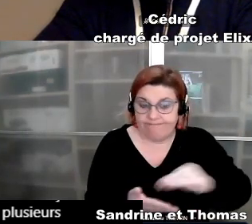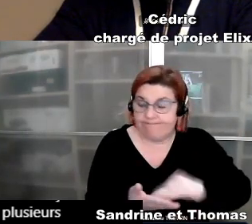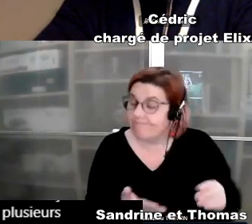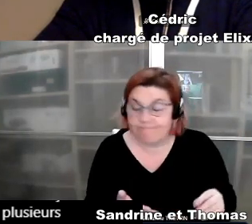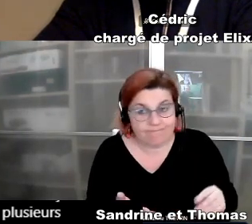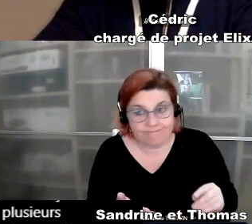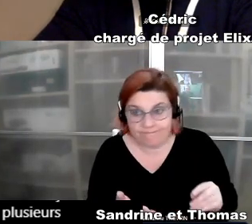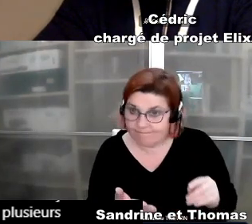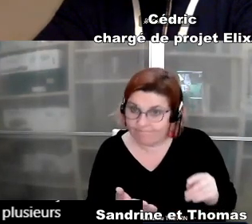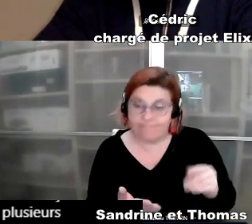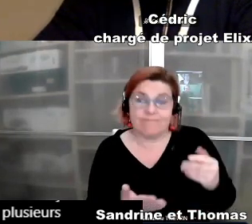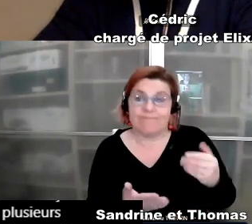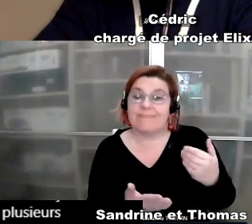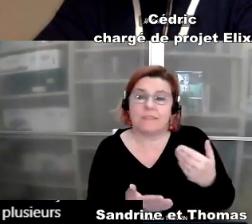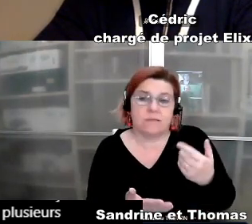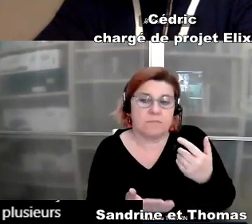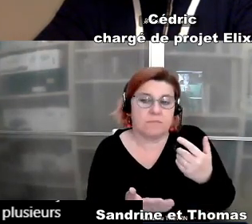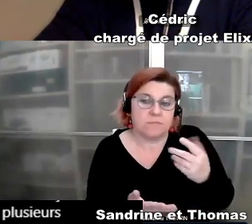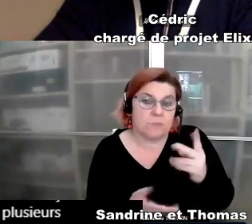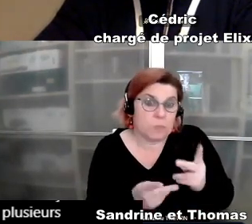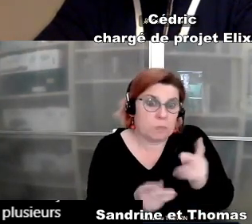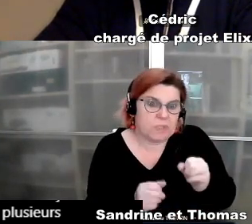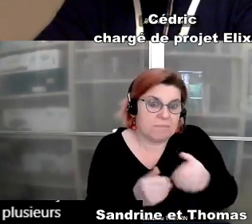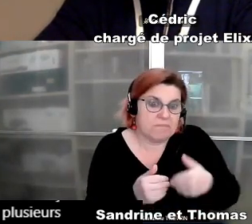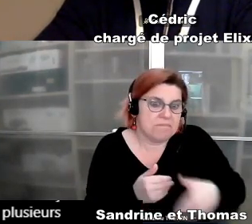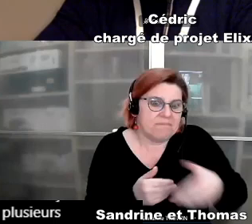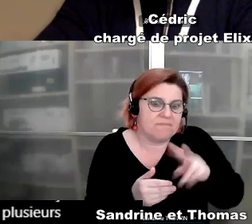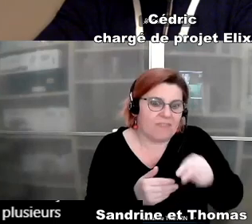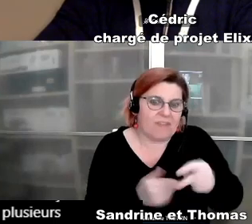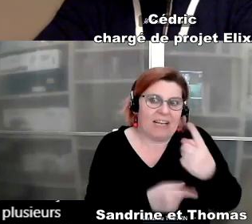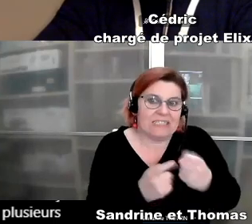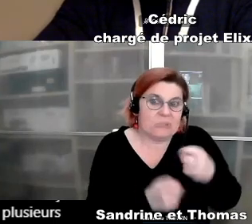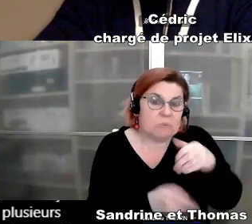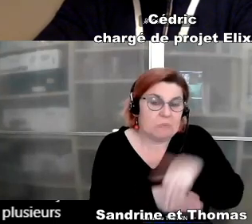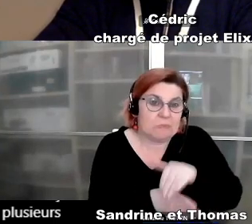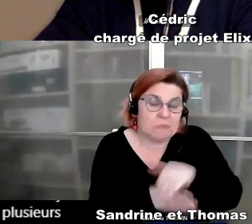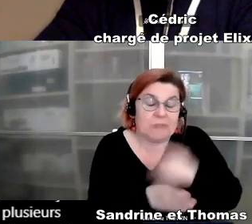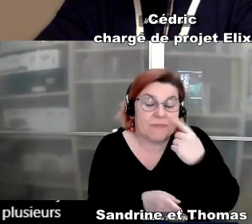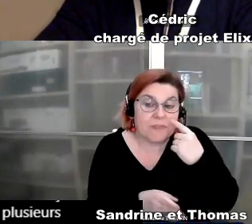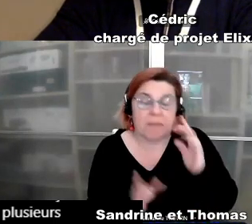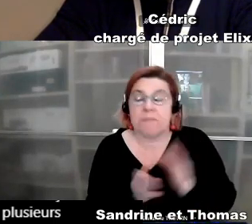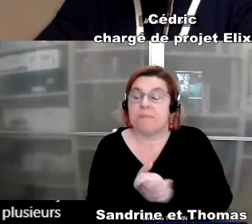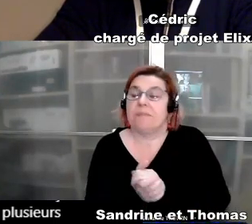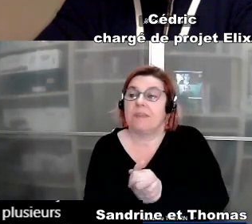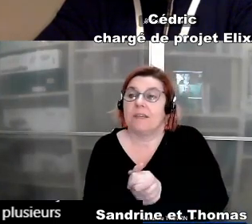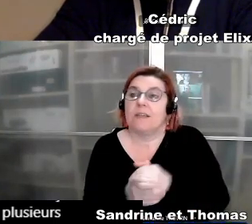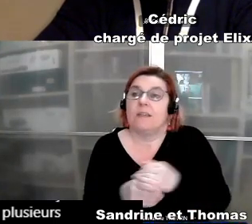pense qu'on aura peut-être des questions autour de ça ce soir.